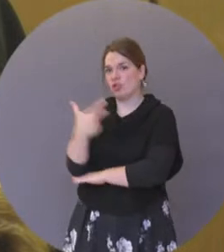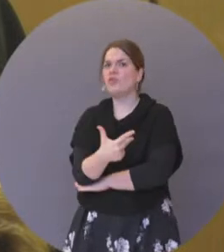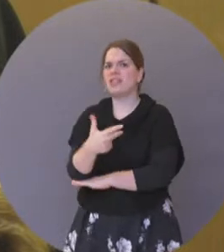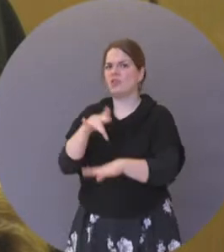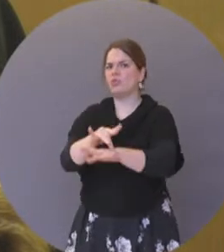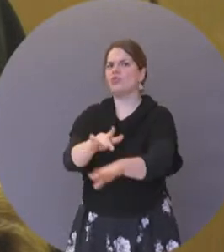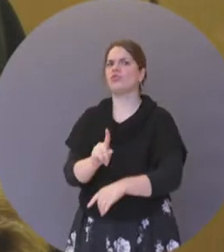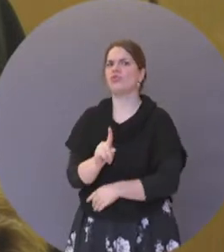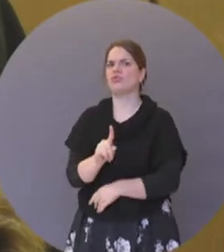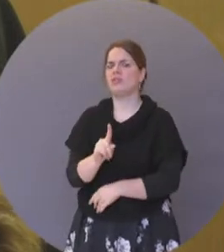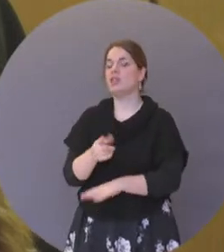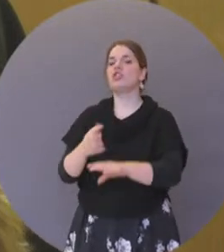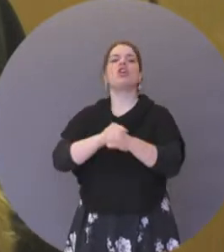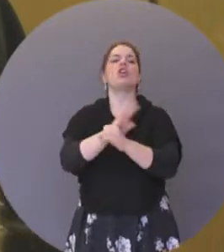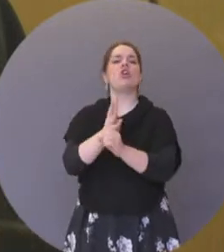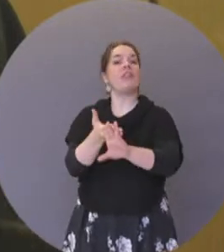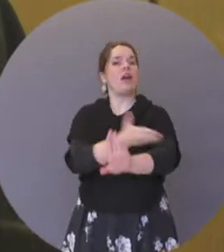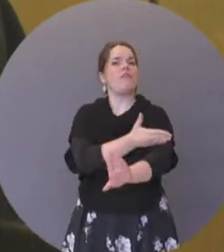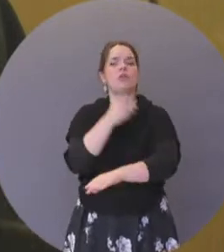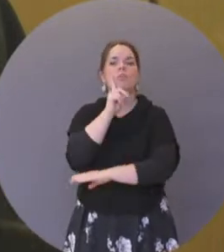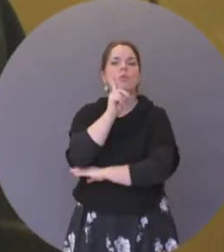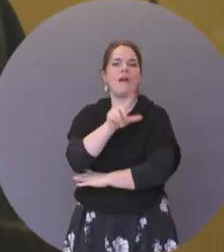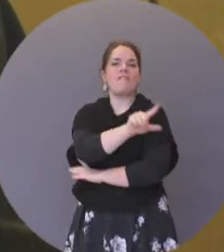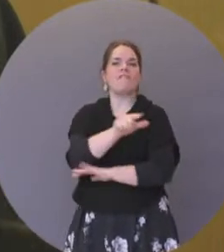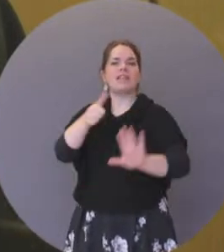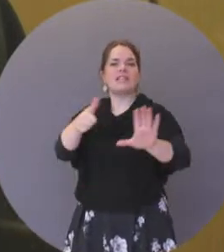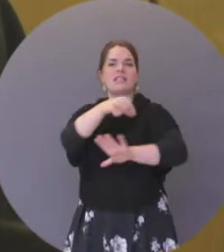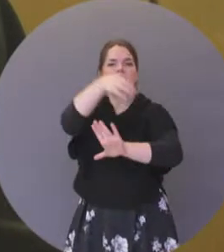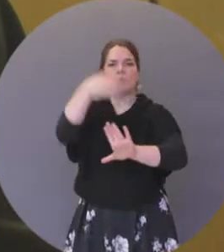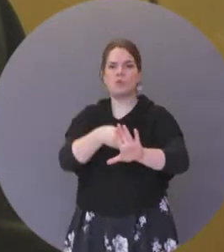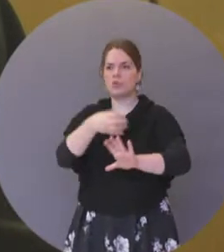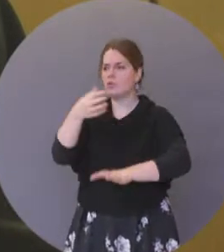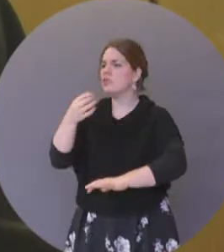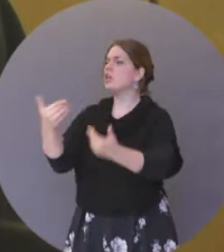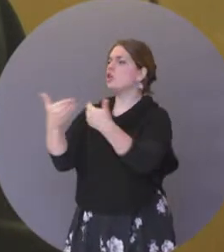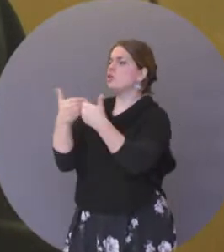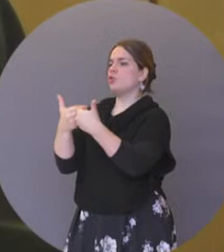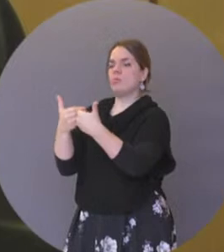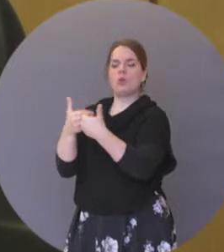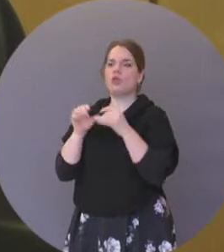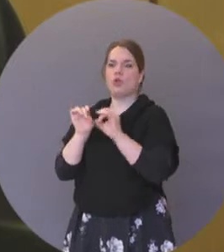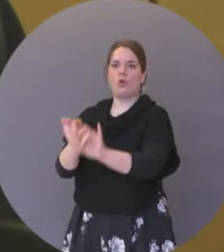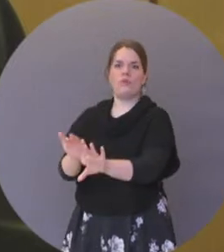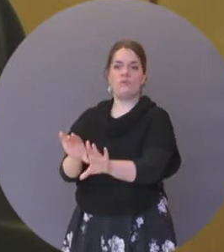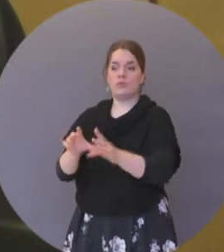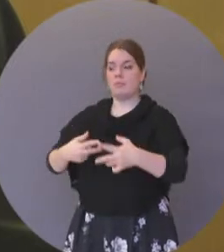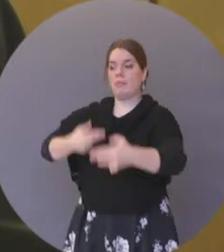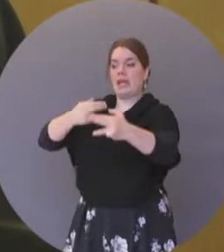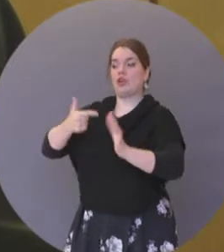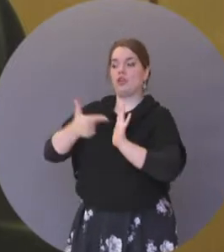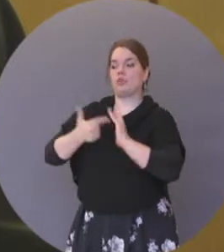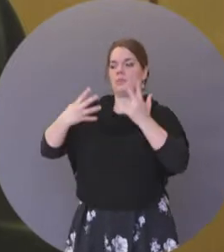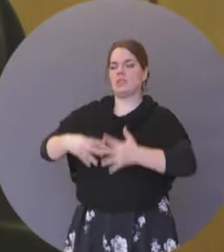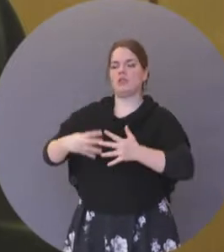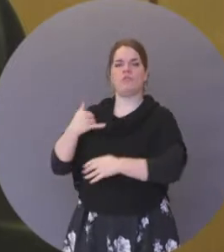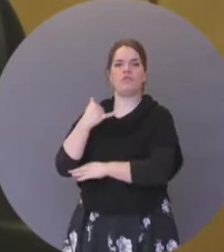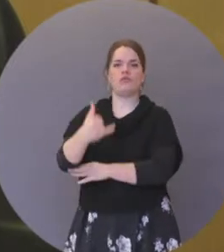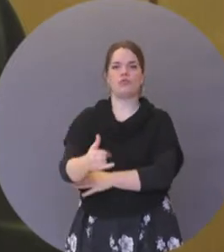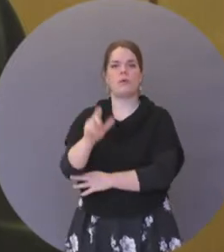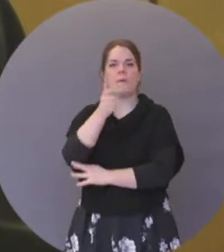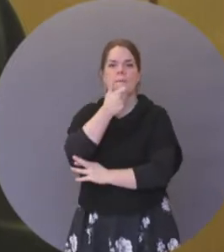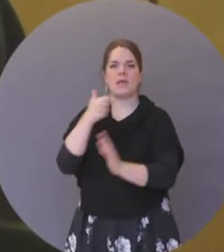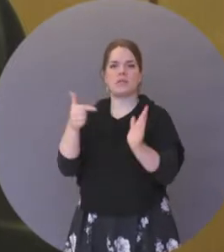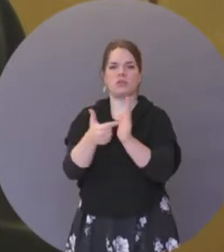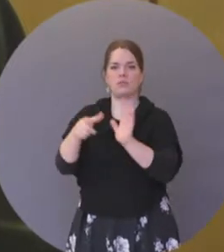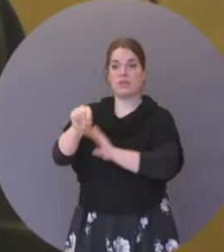26% des structures disent avoir refusé des demandes entre 2019 et mars 2020 en raison d'un manque de